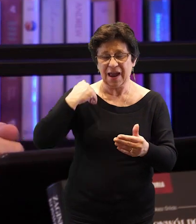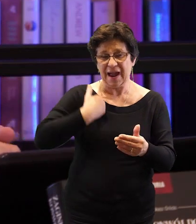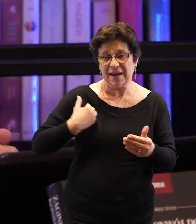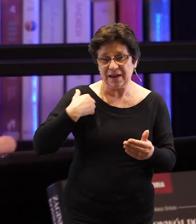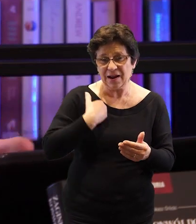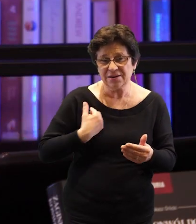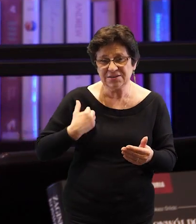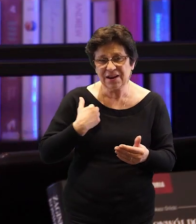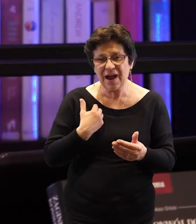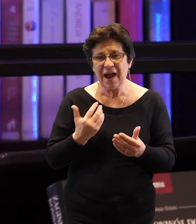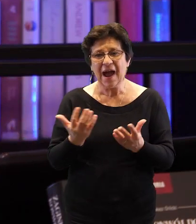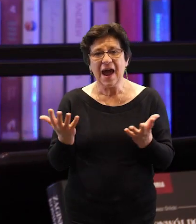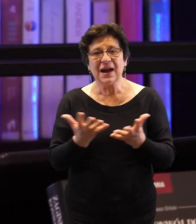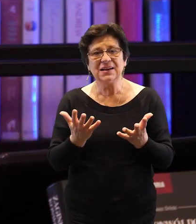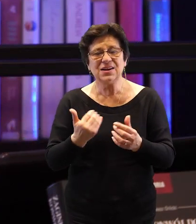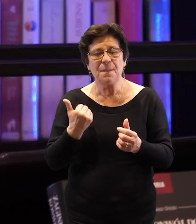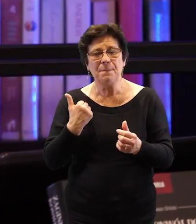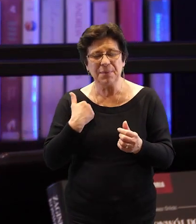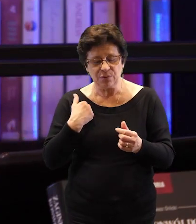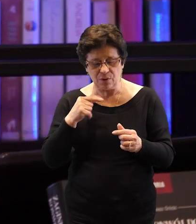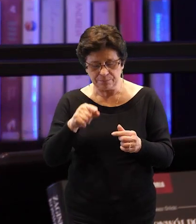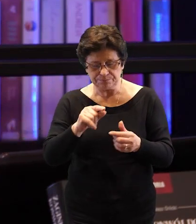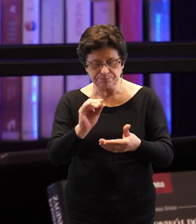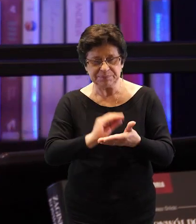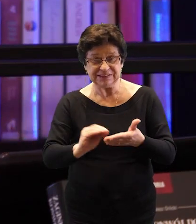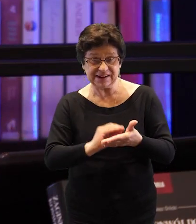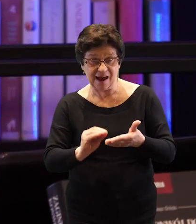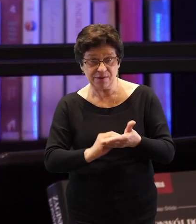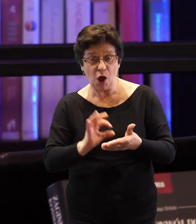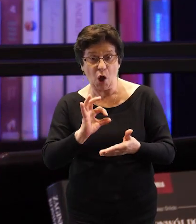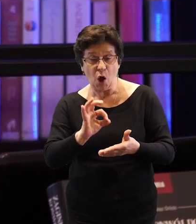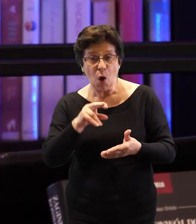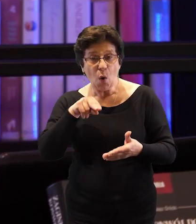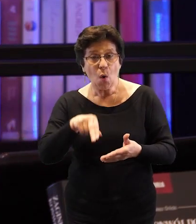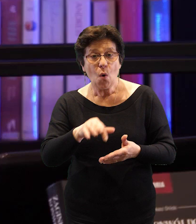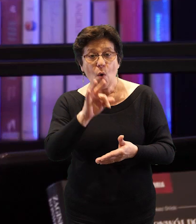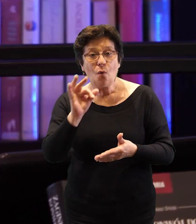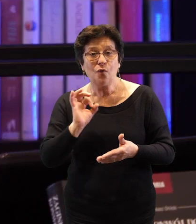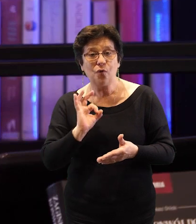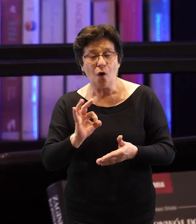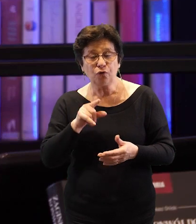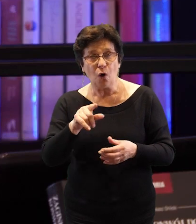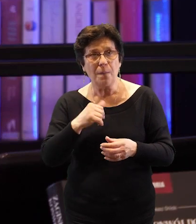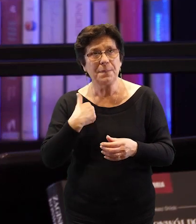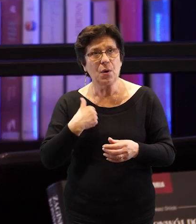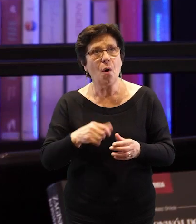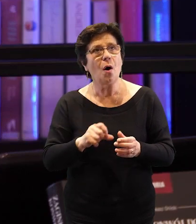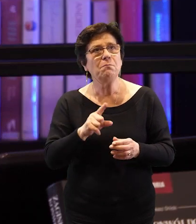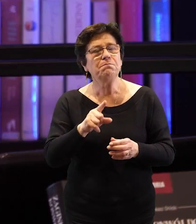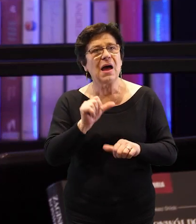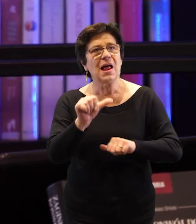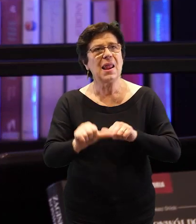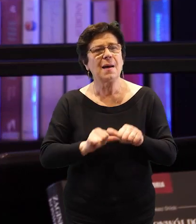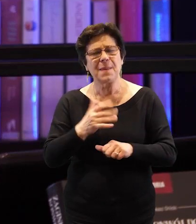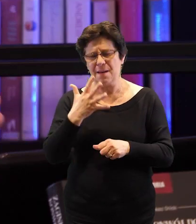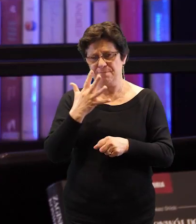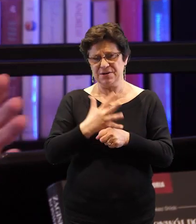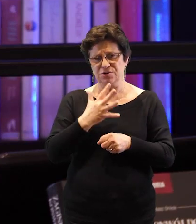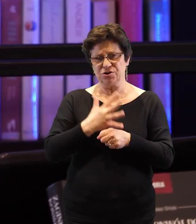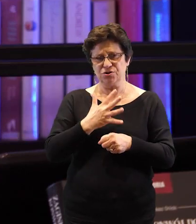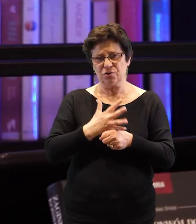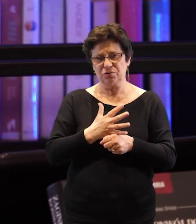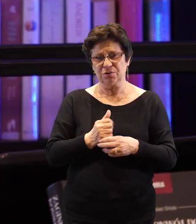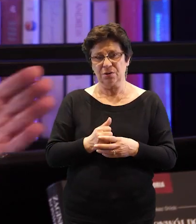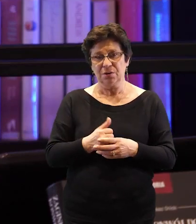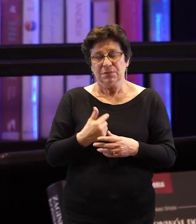angielskiej, gdzie te historie były omawiane. Mało tego, to były artykuły i książki z lat 50., czyli taki wczesny okres. To dla